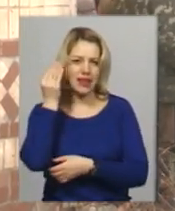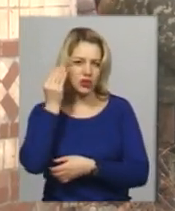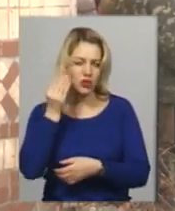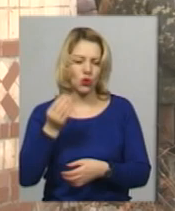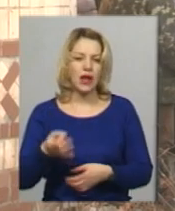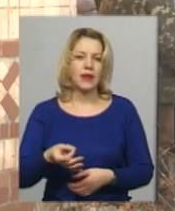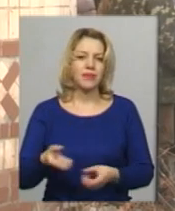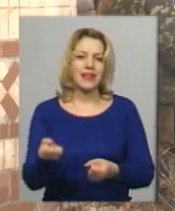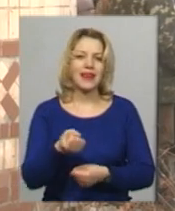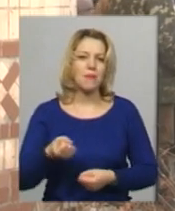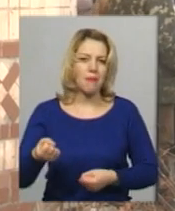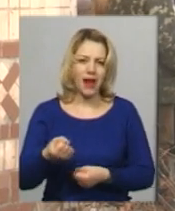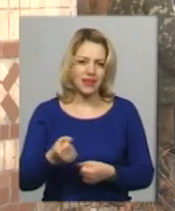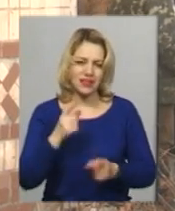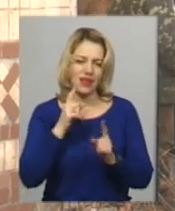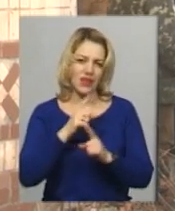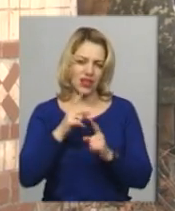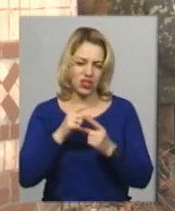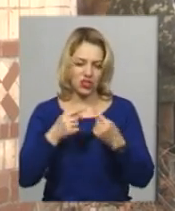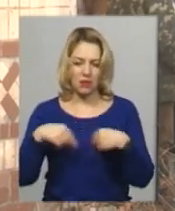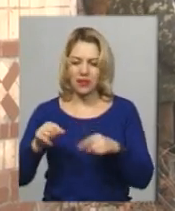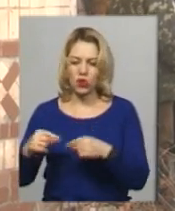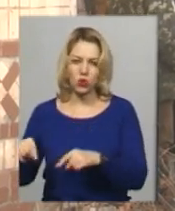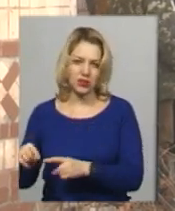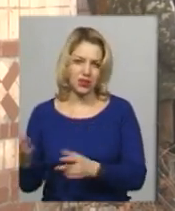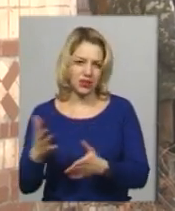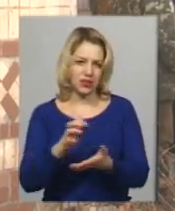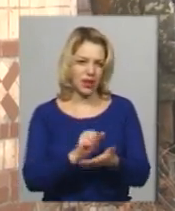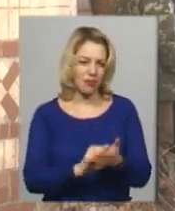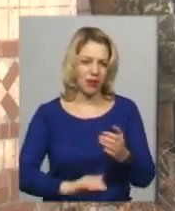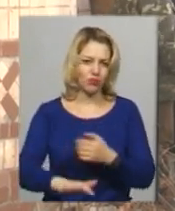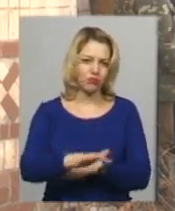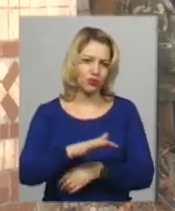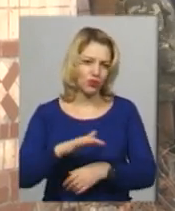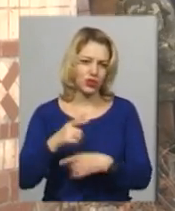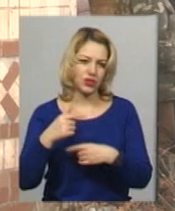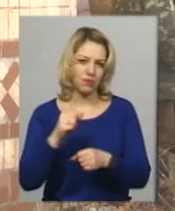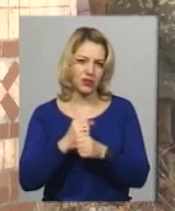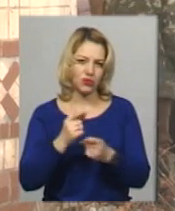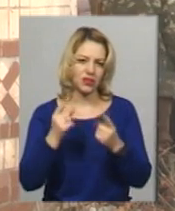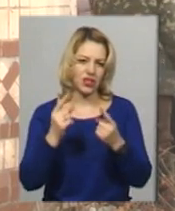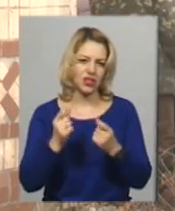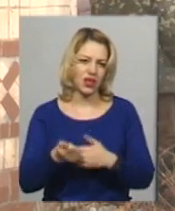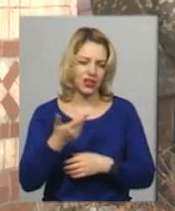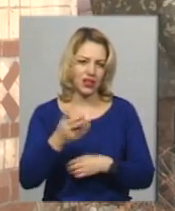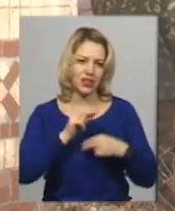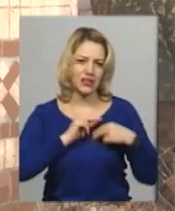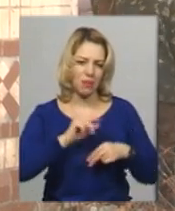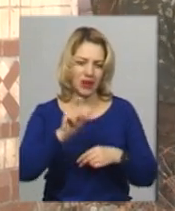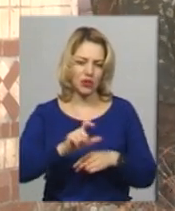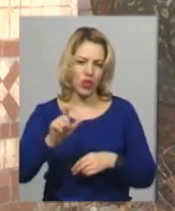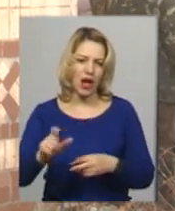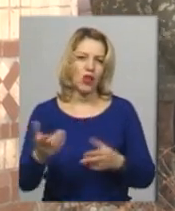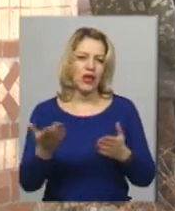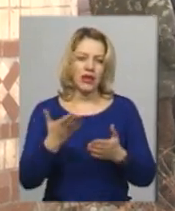невеличкі підрозділи, які займають площі, в яких працює значна кількість персоналу, які